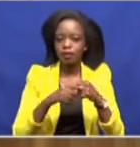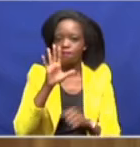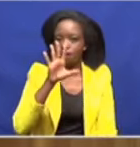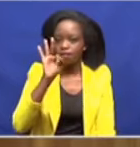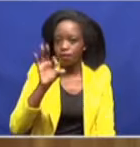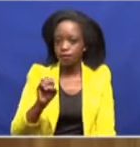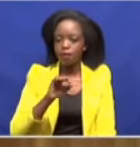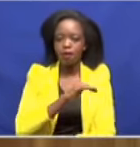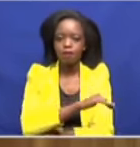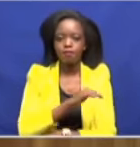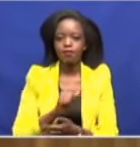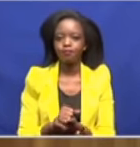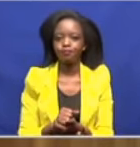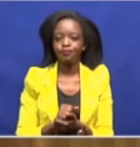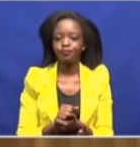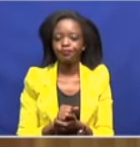saa 11 na robo jioni.